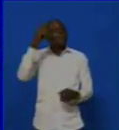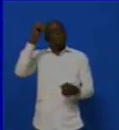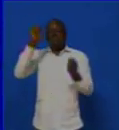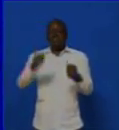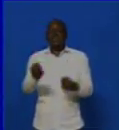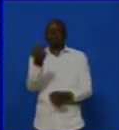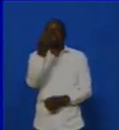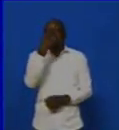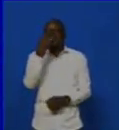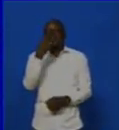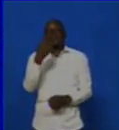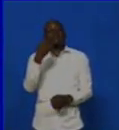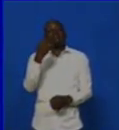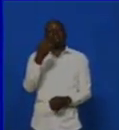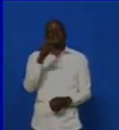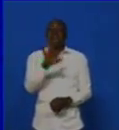au moins